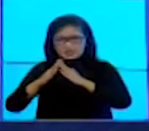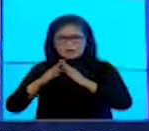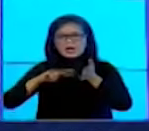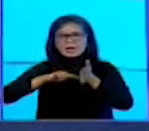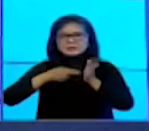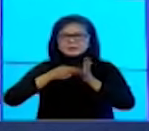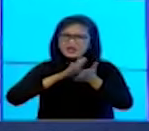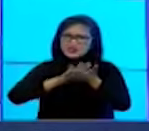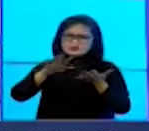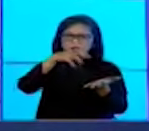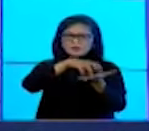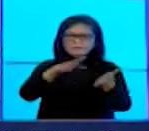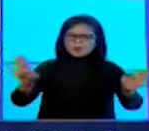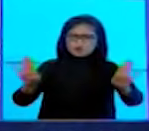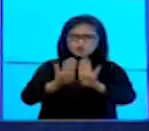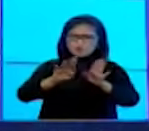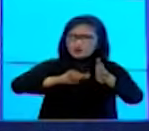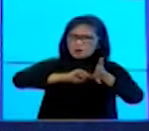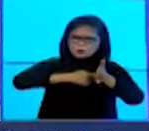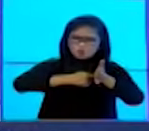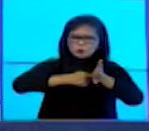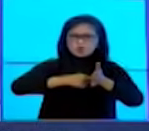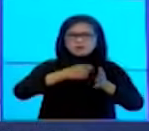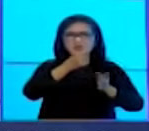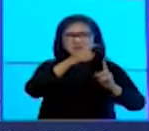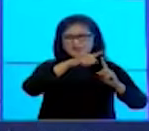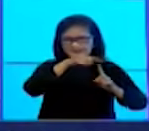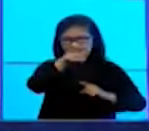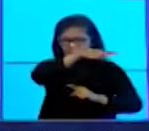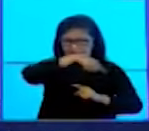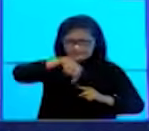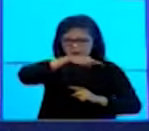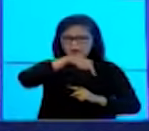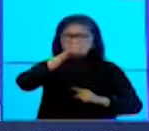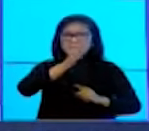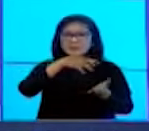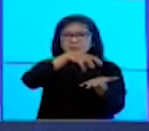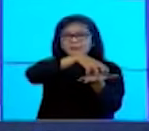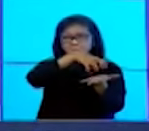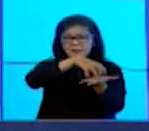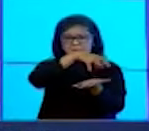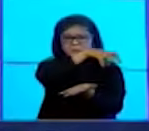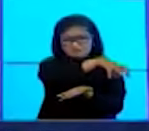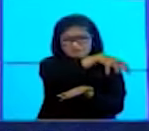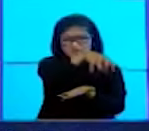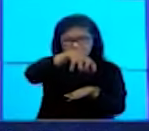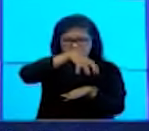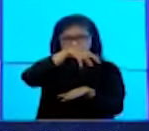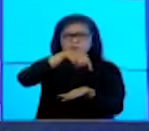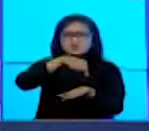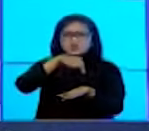lockdown satu RT tersebut, termasuk tempat-tempat sentra